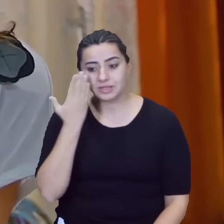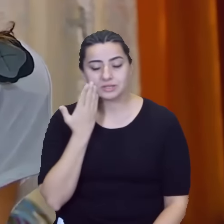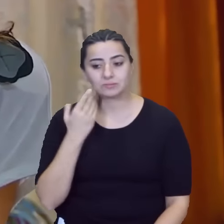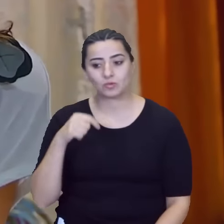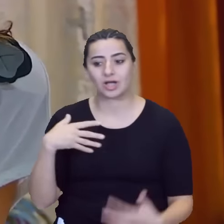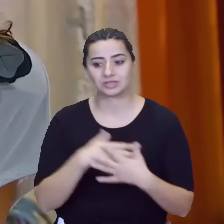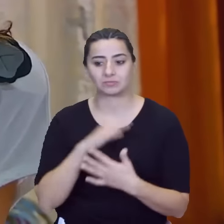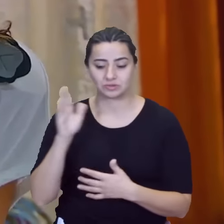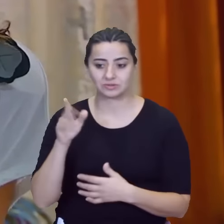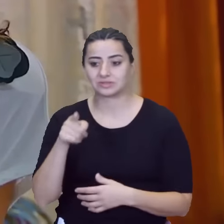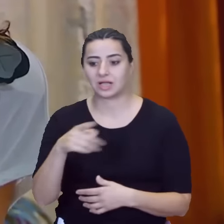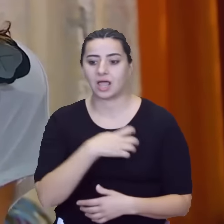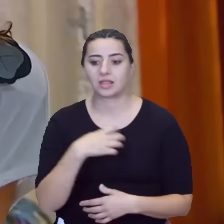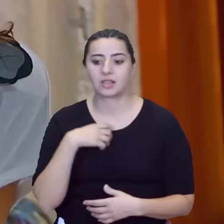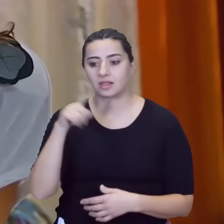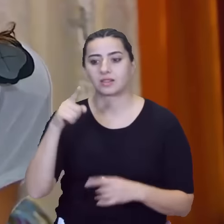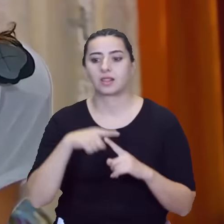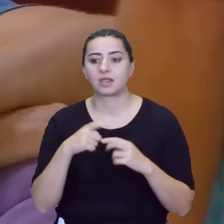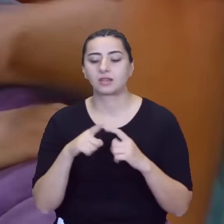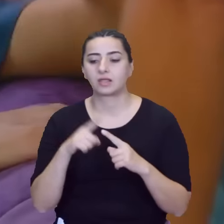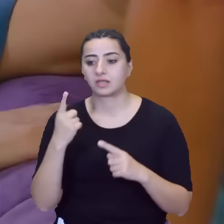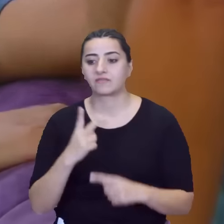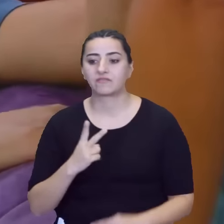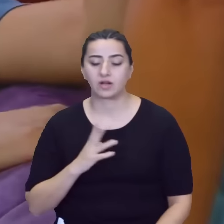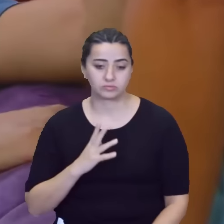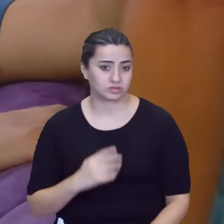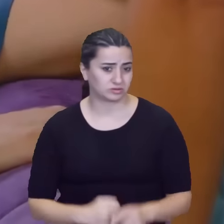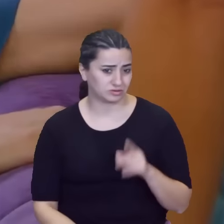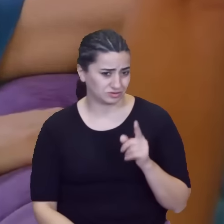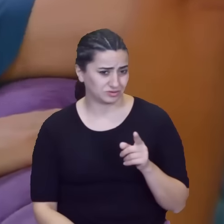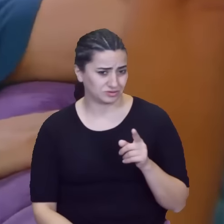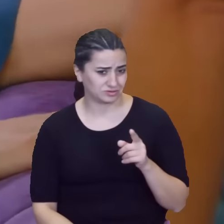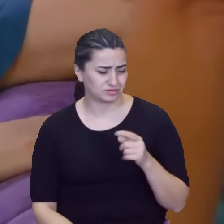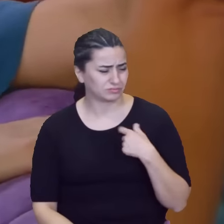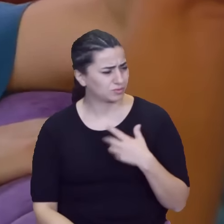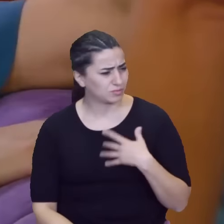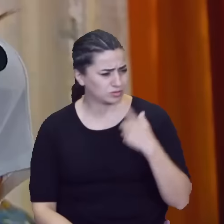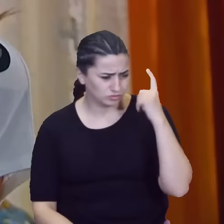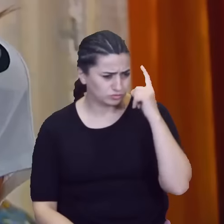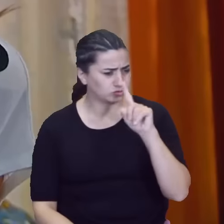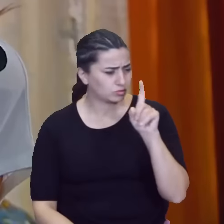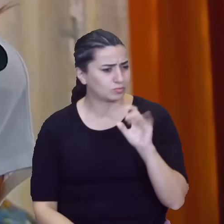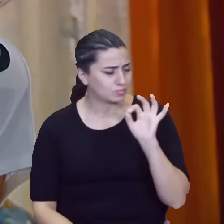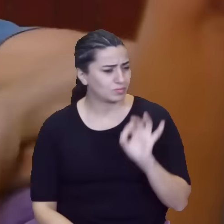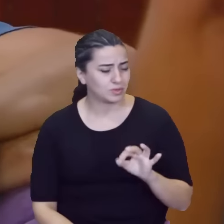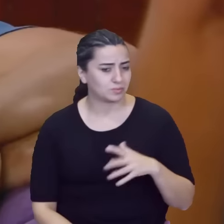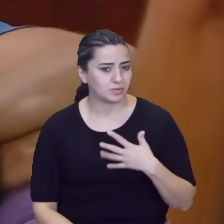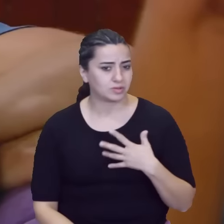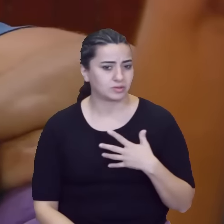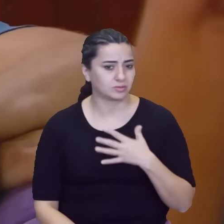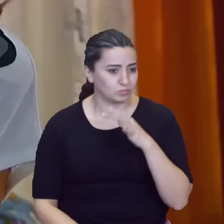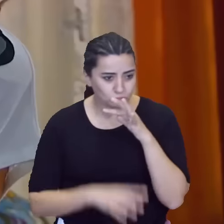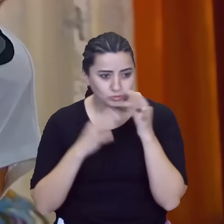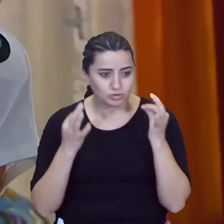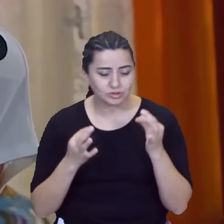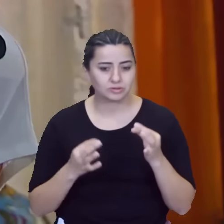gideceğim bu akşam. Çünkü annen nerede? TRT2 çekiyormuş. Sen şimdi öyle söyleyince benim kafamda bir sürü soru oluştu. İlk sorudan başlayayım